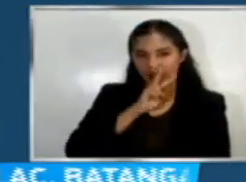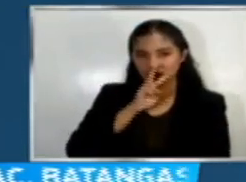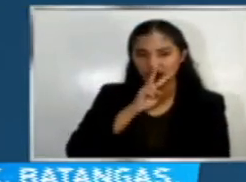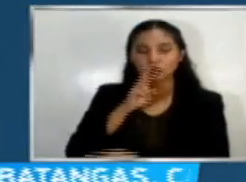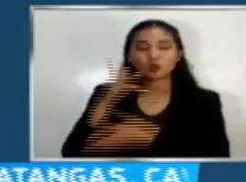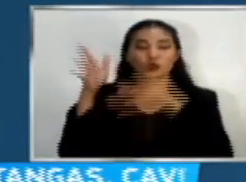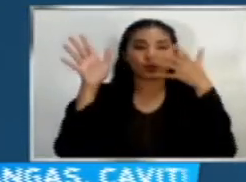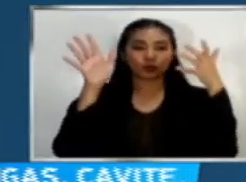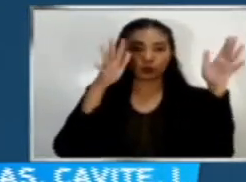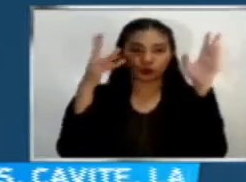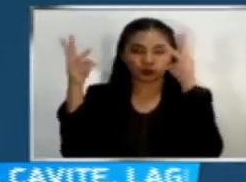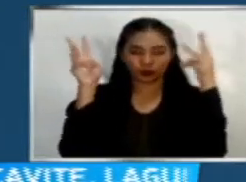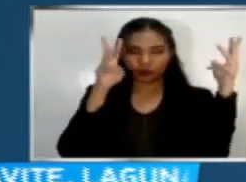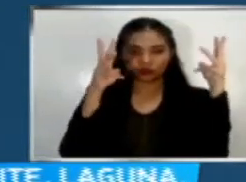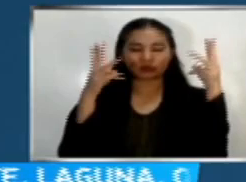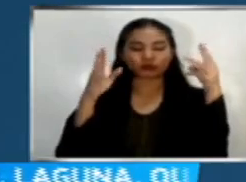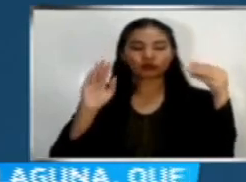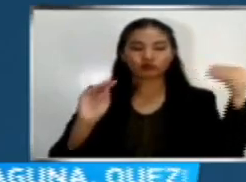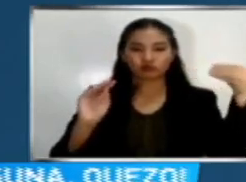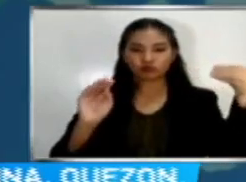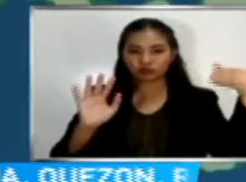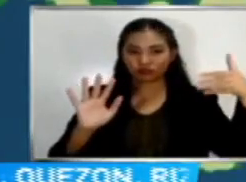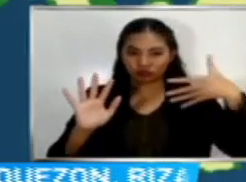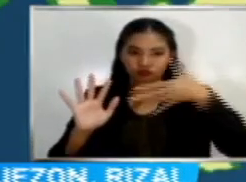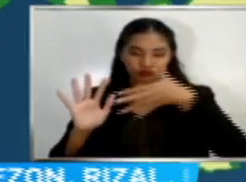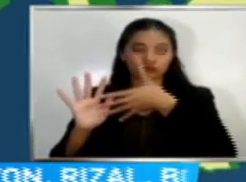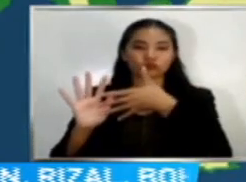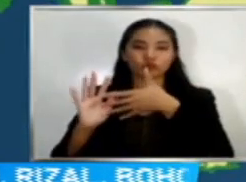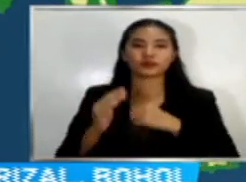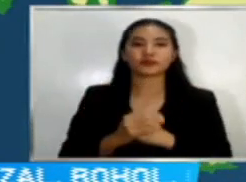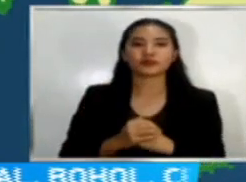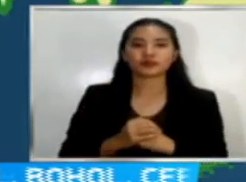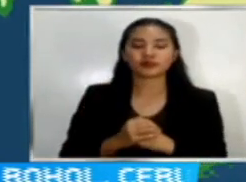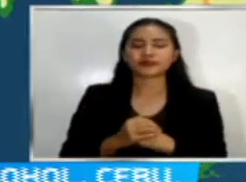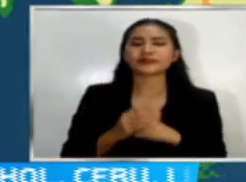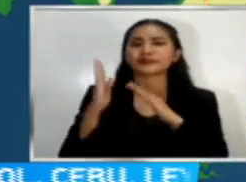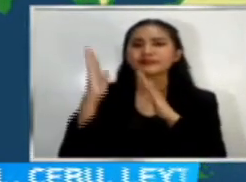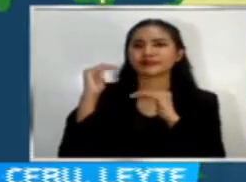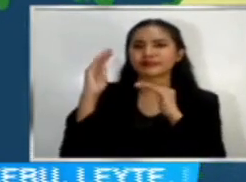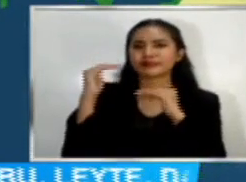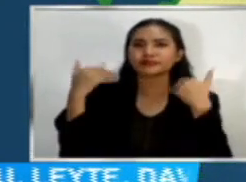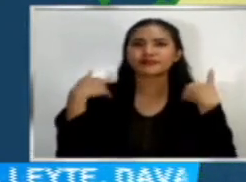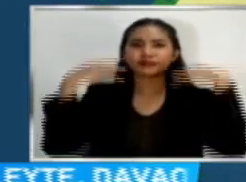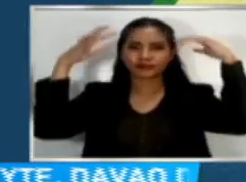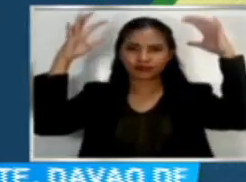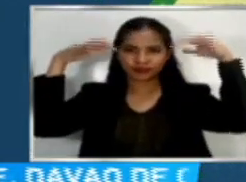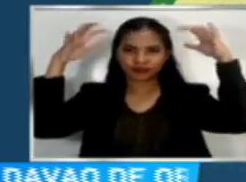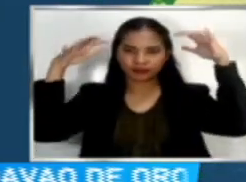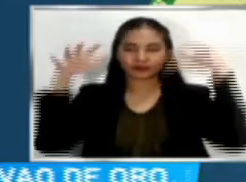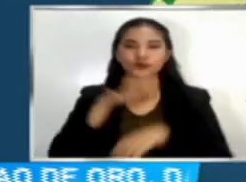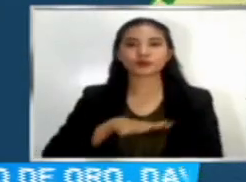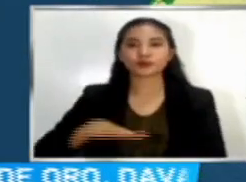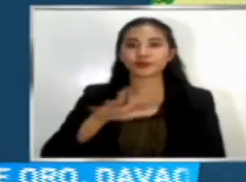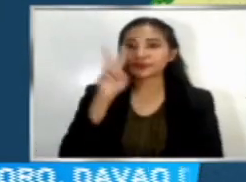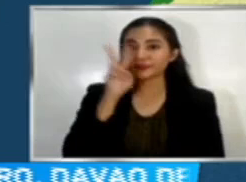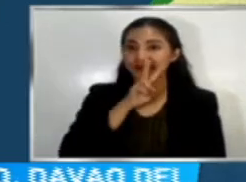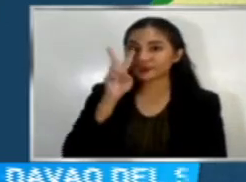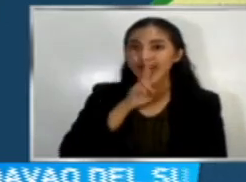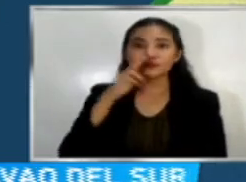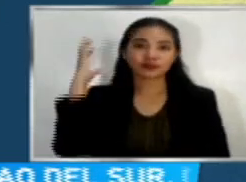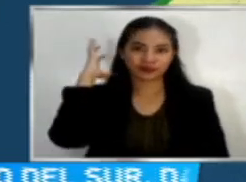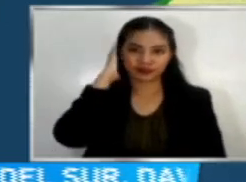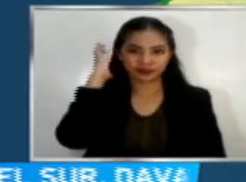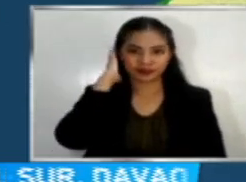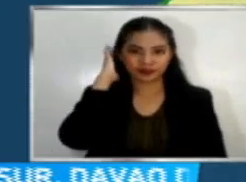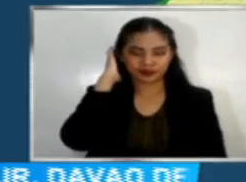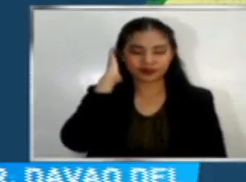at Visayas. Base sa rainfall forecast ng Metro Weather, asahan po ang pag-uulan sa malaking bahagi ng Visayas at Mindanao at ilang